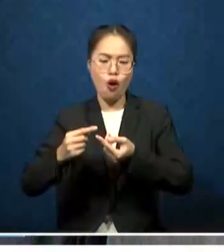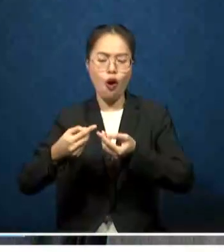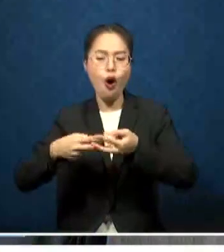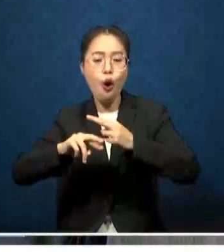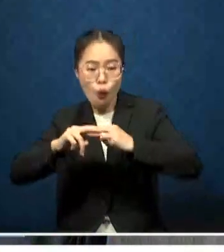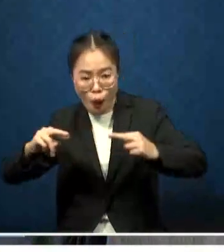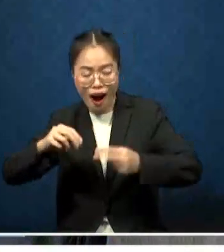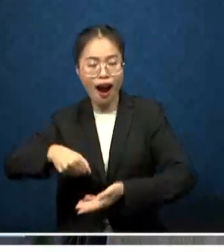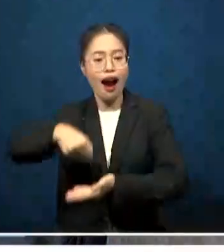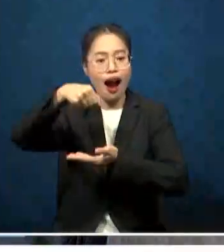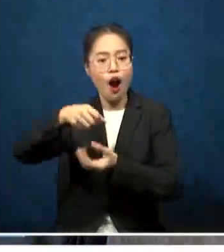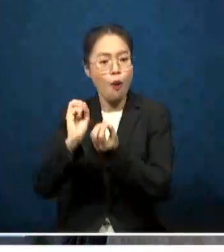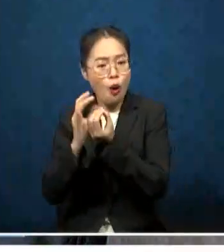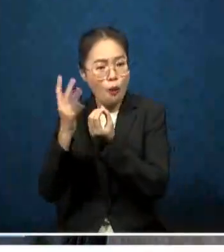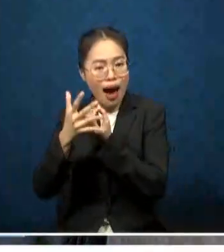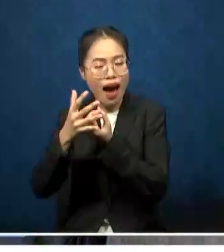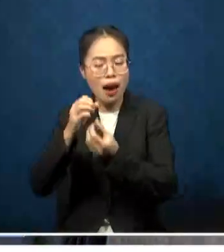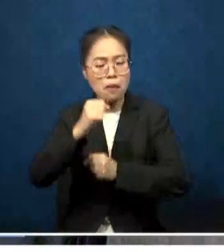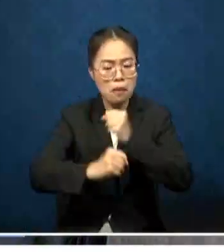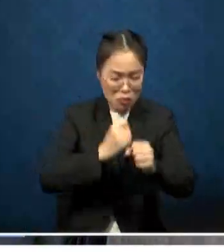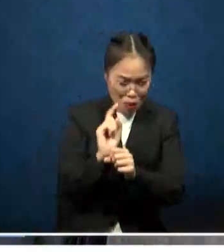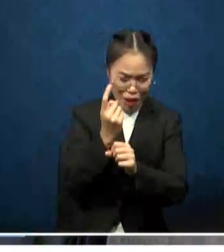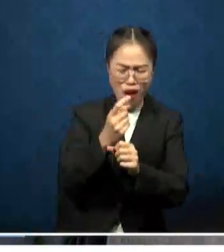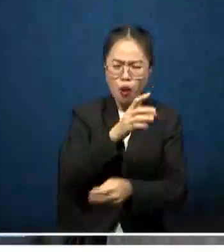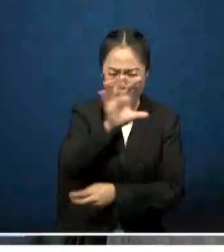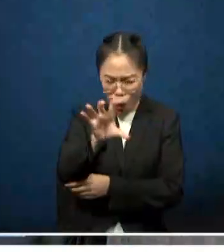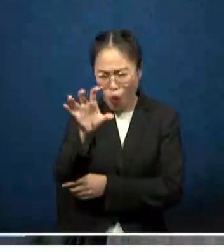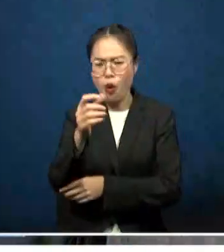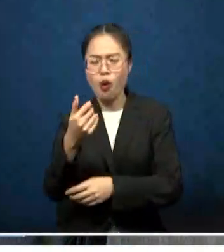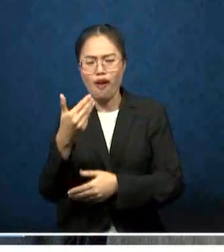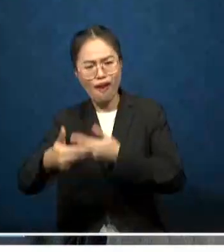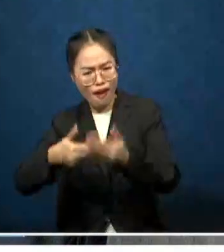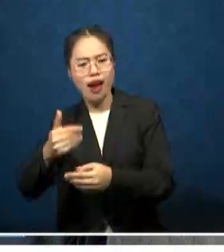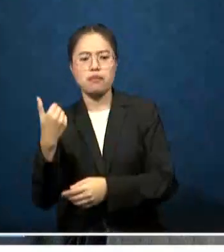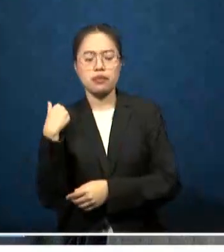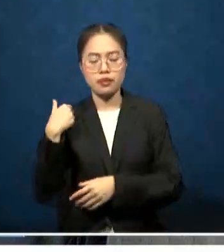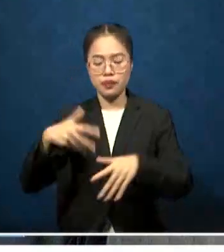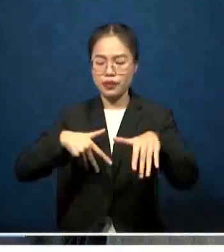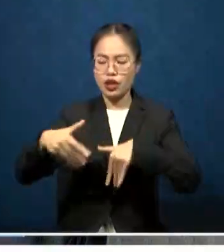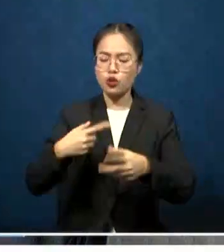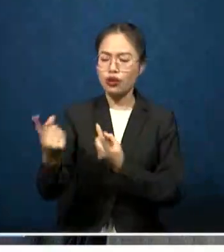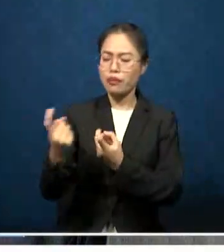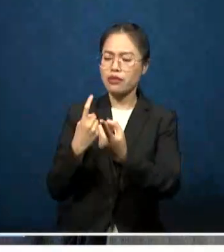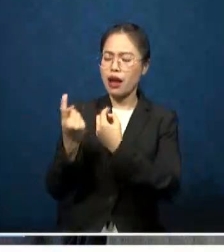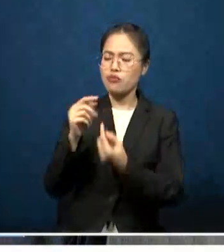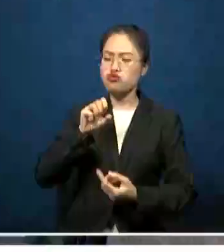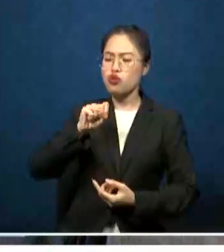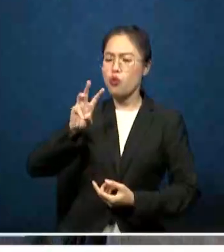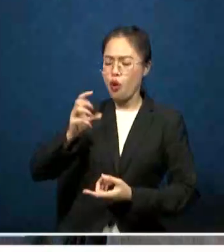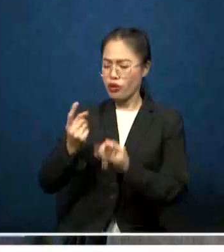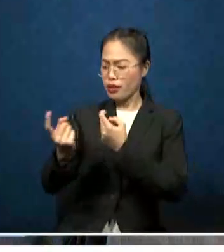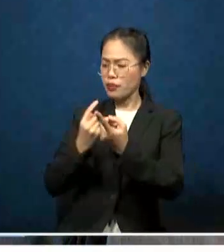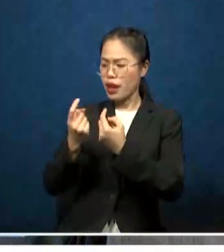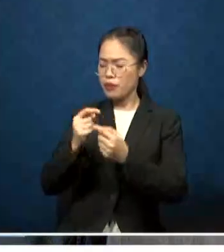ใหม่ตรงนี้มีประชาชนสอบถามเข้ามาที่สมาชิกวุฒิสภาเป็นจำนวนมากเรื่อง